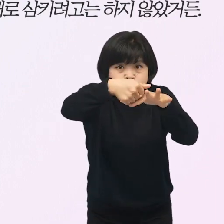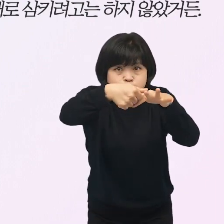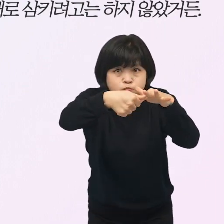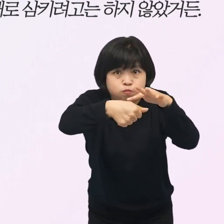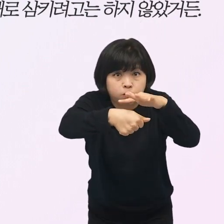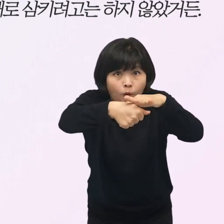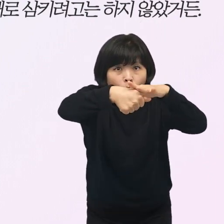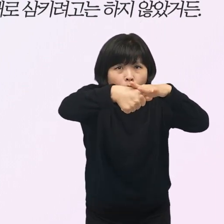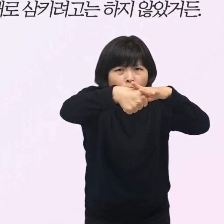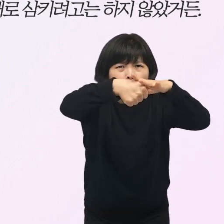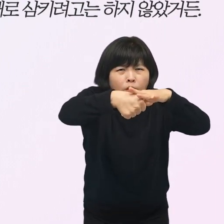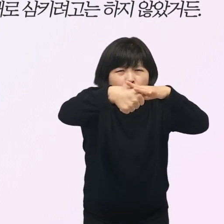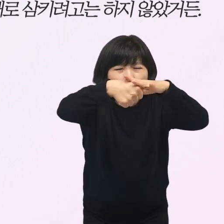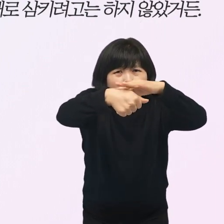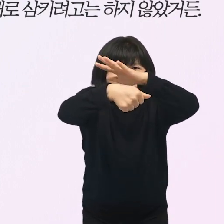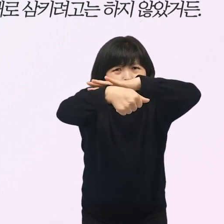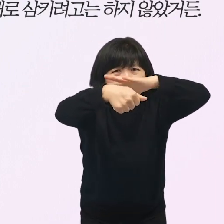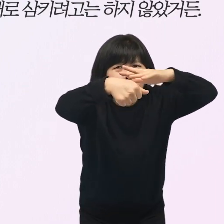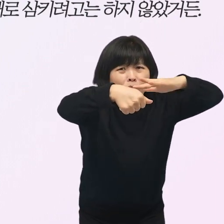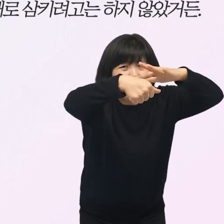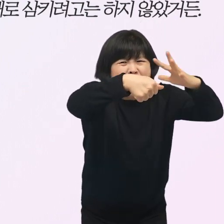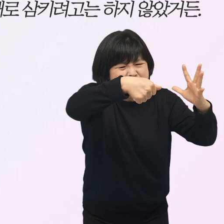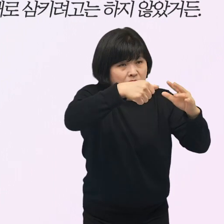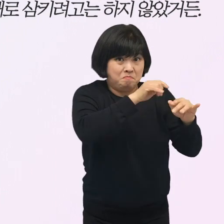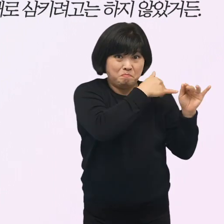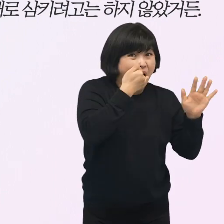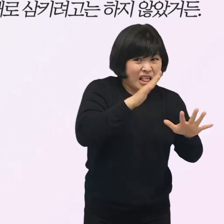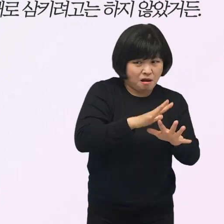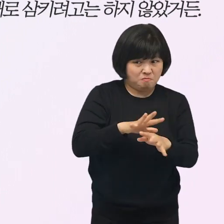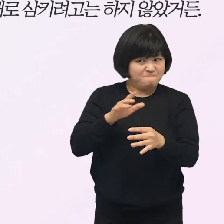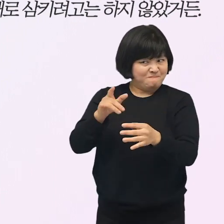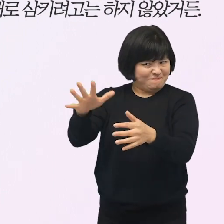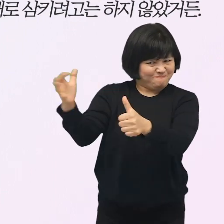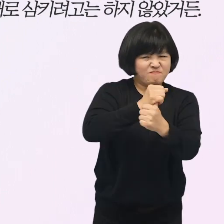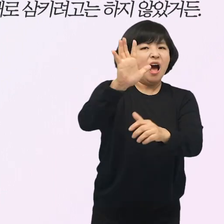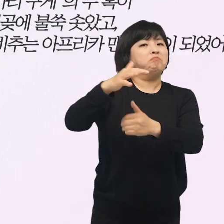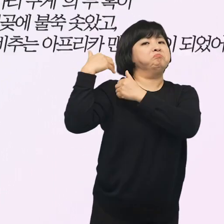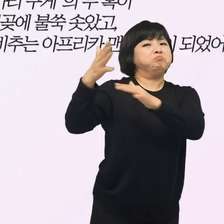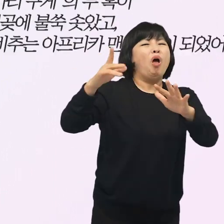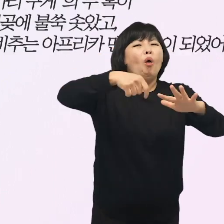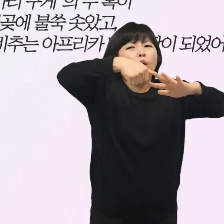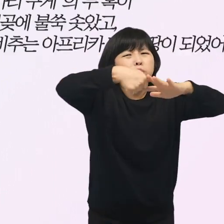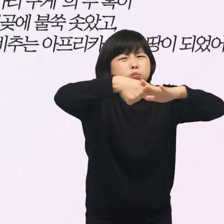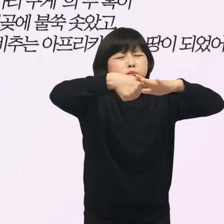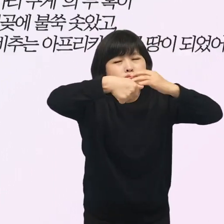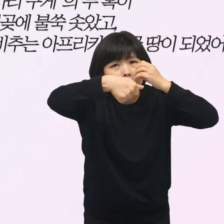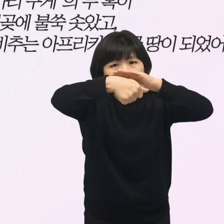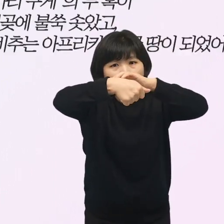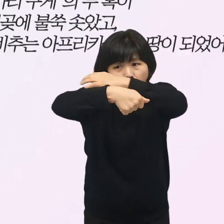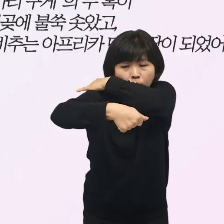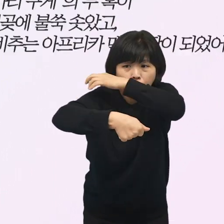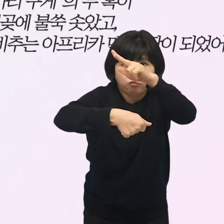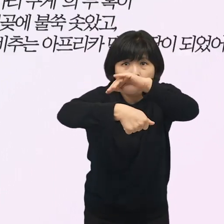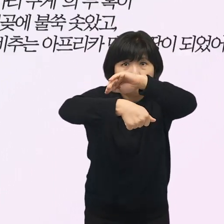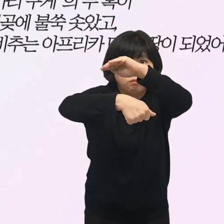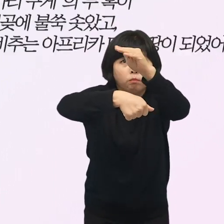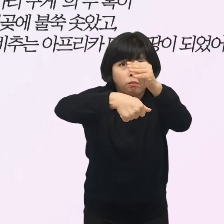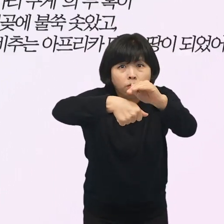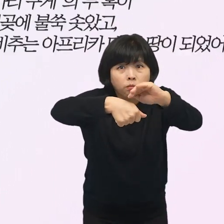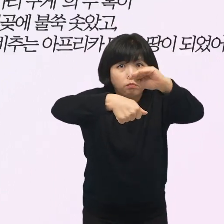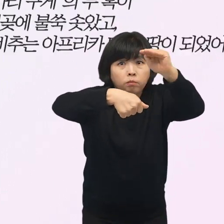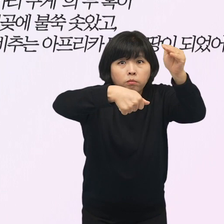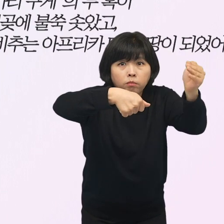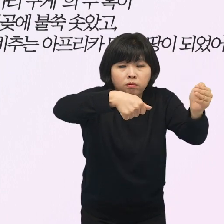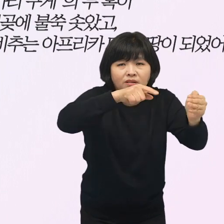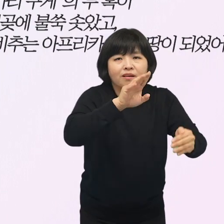않았어. 바다가 카리를 통째로 삼키려고는 하지 않았거든. 그렇게 카리 9개의 2혹이